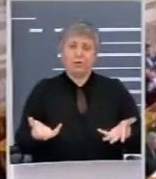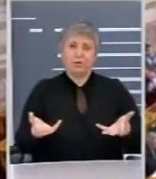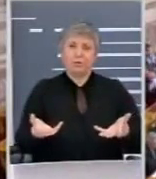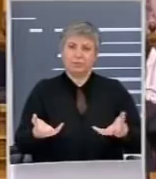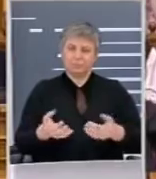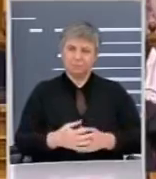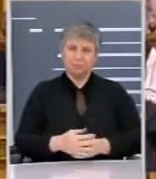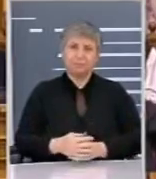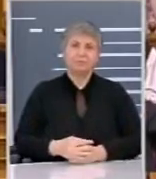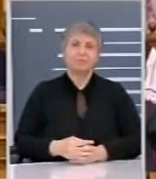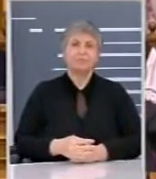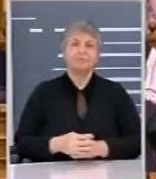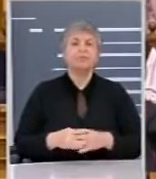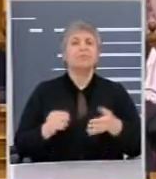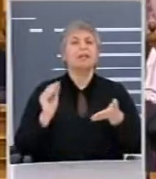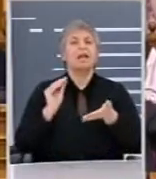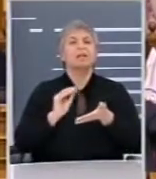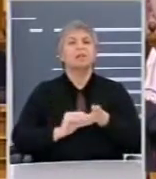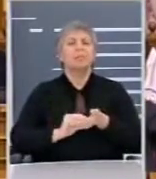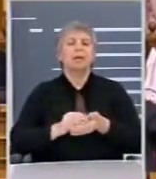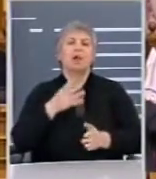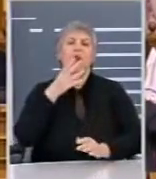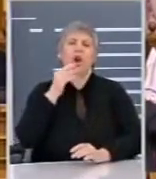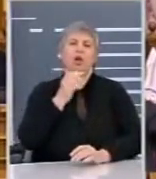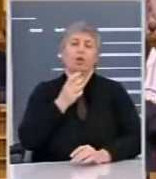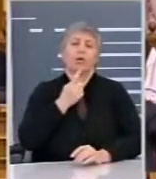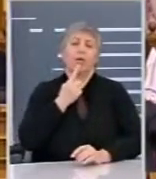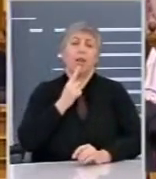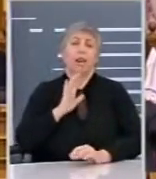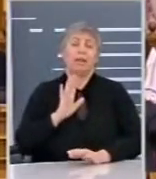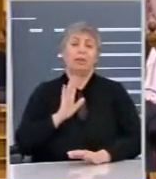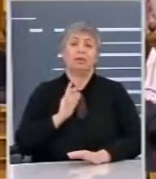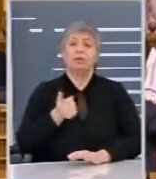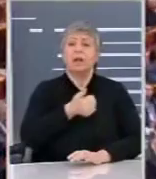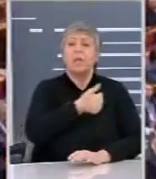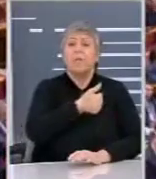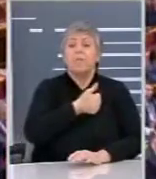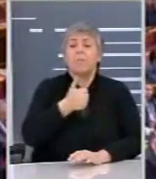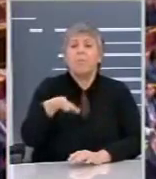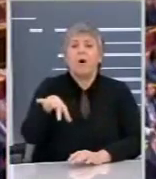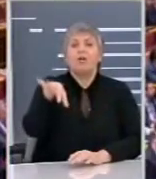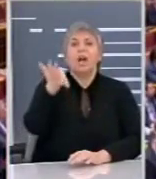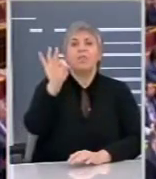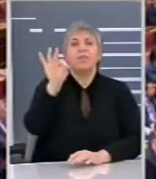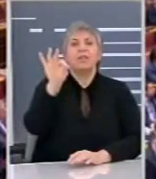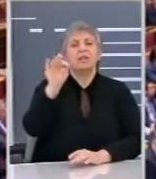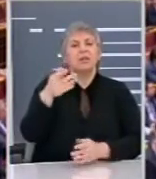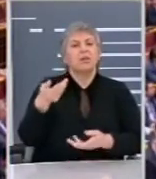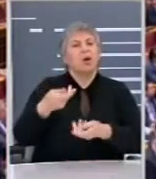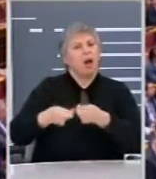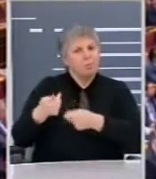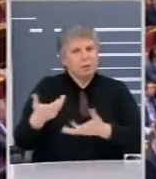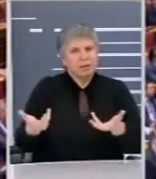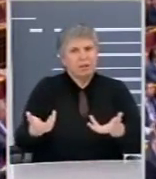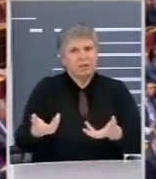Επειδή αναφερθήκατε, ή μόνη λέει περιφερειακή επιχείρηση είναι, αν έχετε κι άλλες θα τις φέρετε.